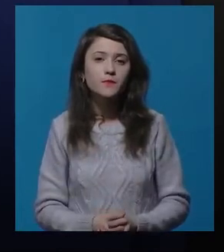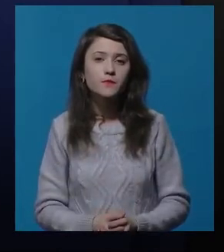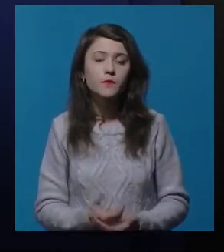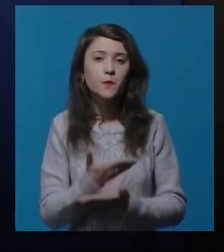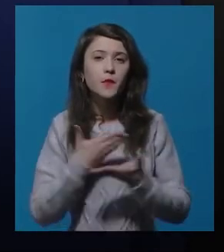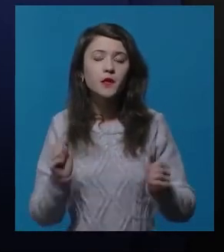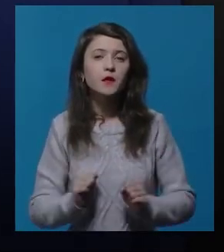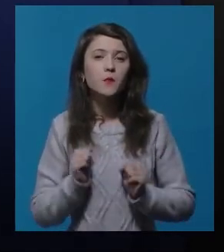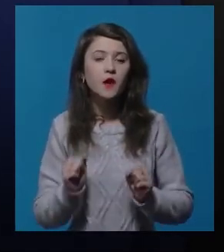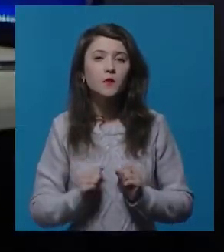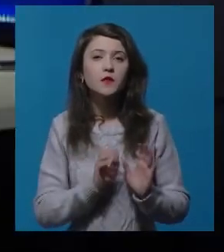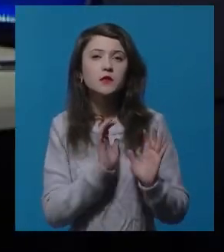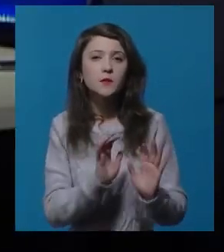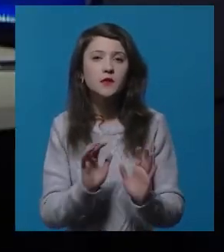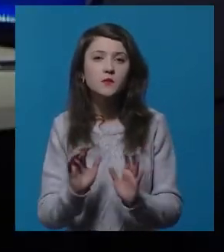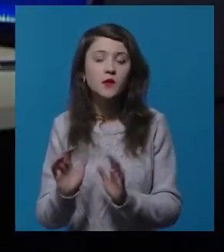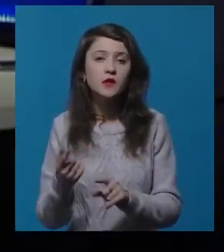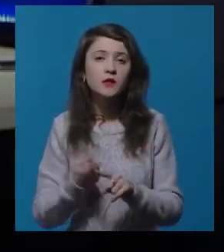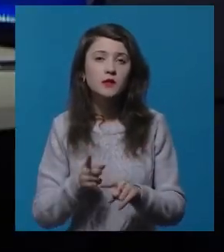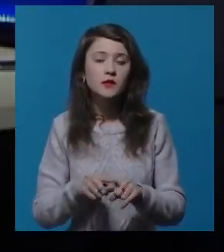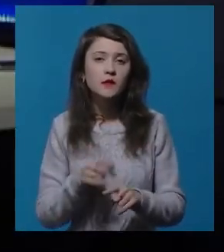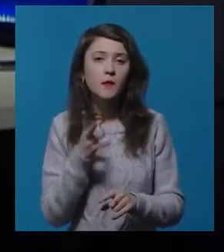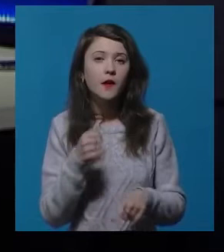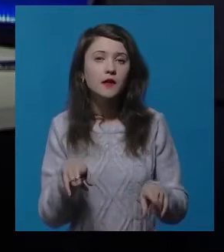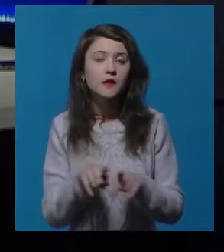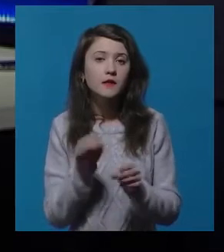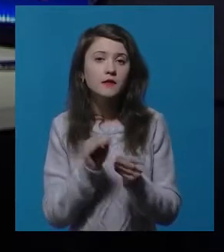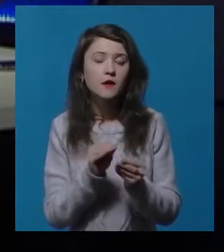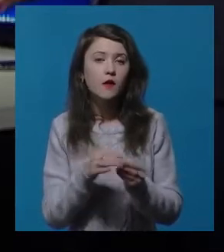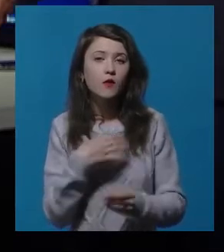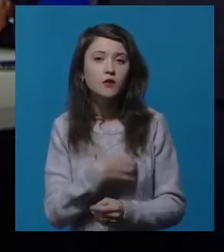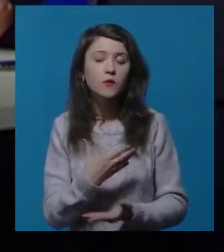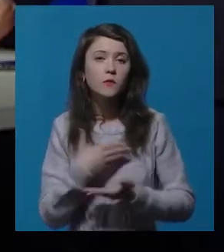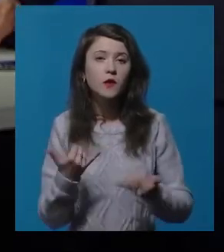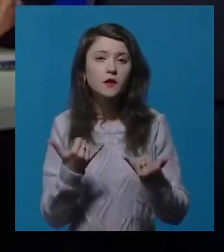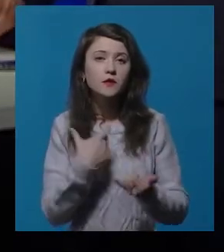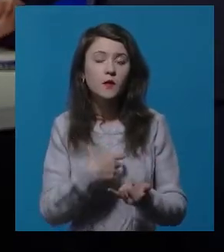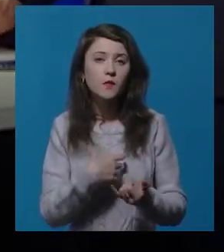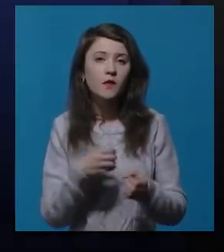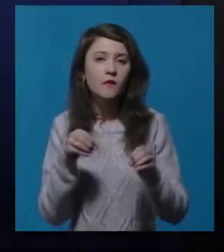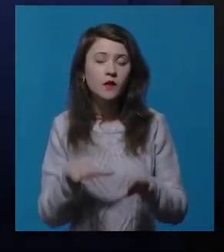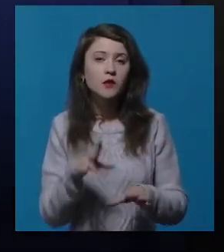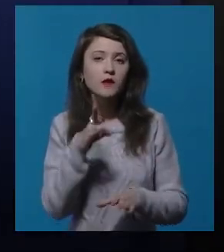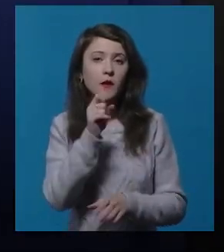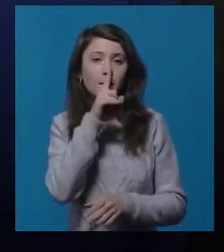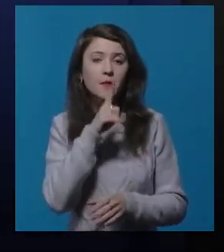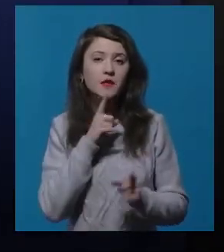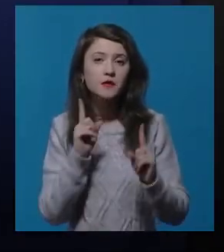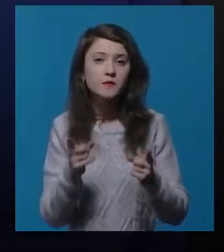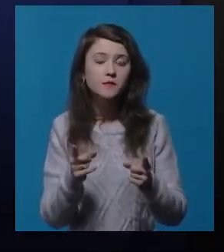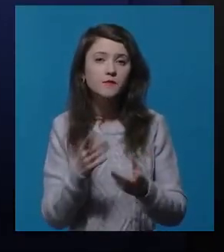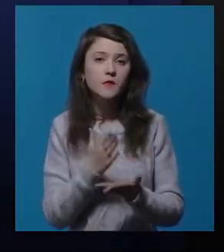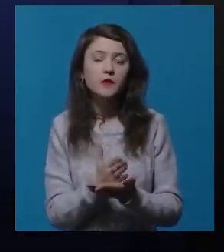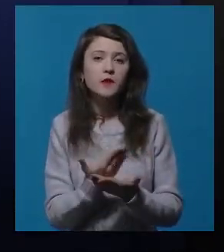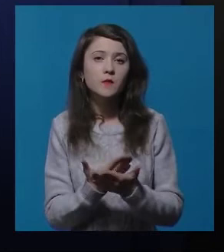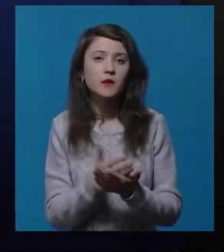намагаємося забезпечити це на такій сталій основі. Тобто ми для себе визначаємо на місяць, от є населені пункти,